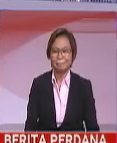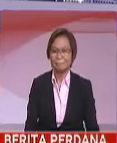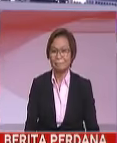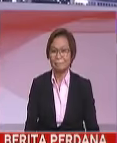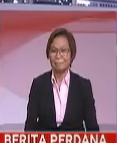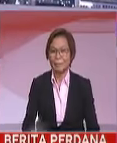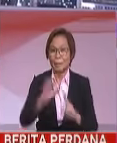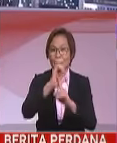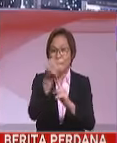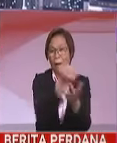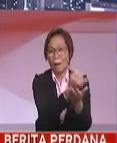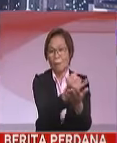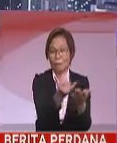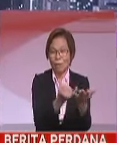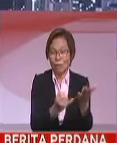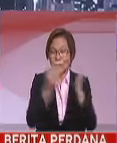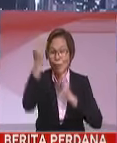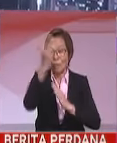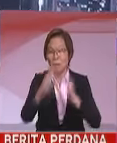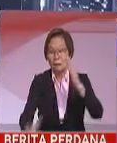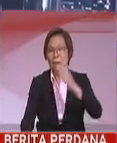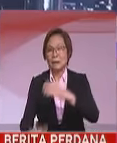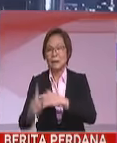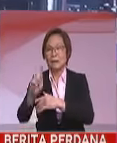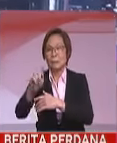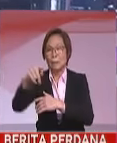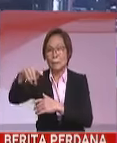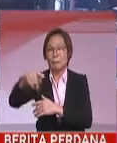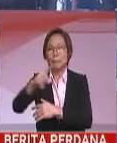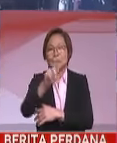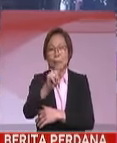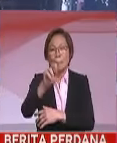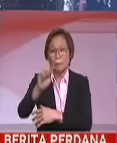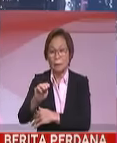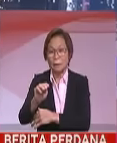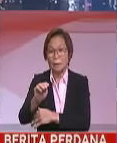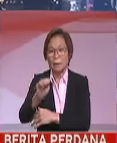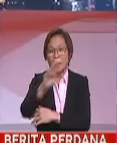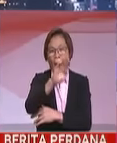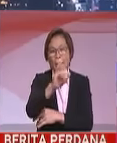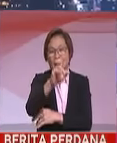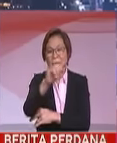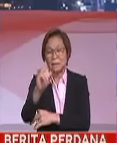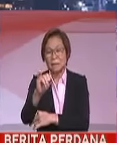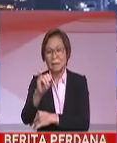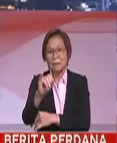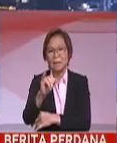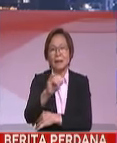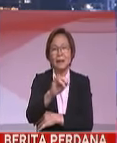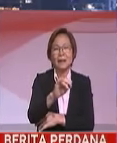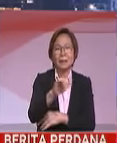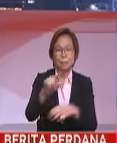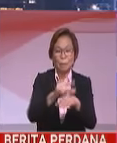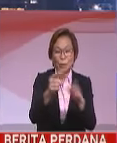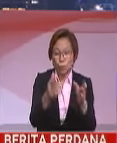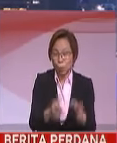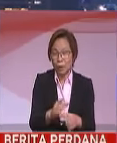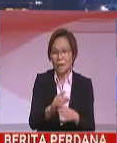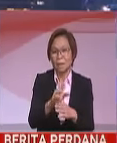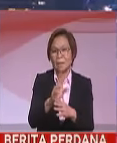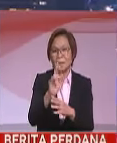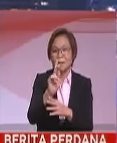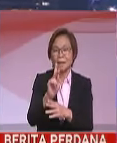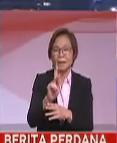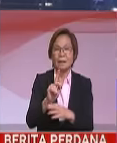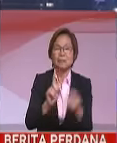Baik, Persatuan Karyawan Malaysia dan Timbalan Menteri Perdagangan Dalam Negeri dan Hal Ehwal Pengguna, Dato' Rosul Wahid, dijangka mengadakan